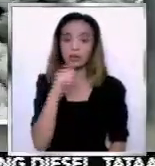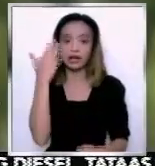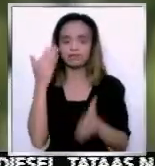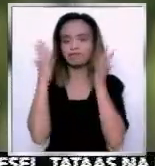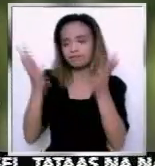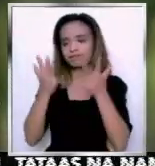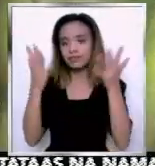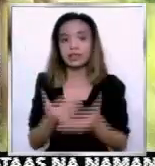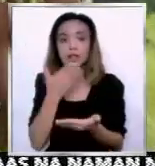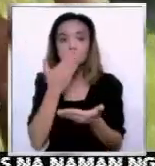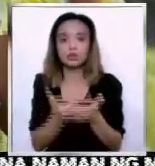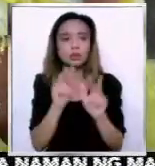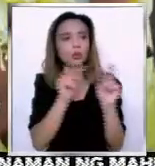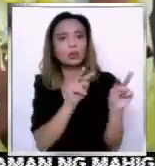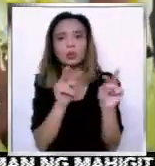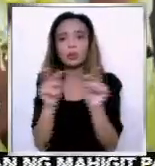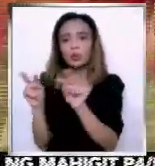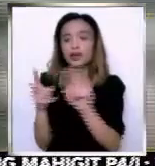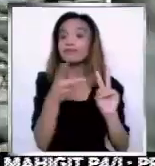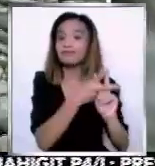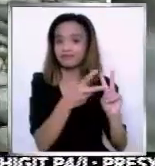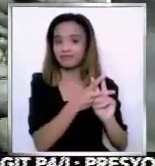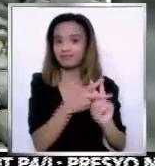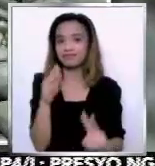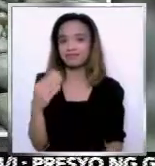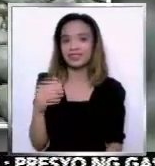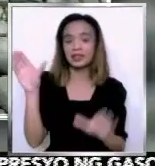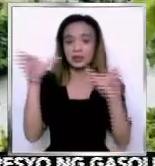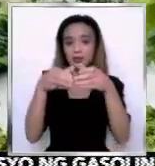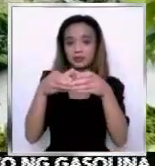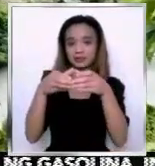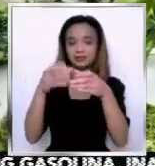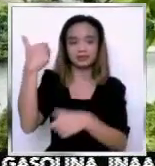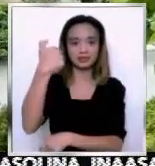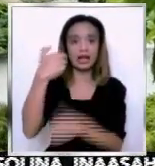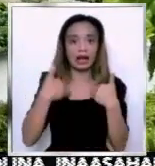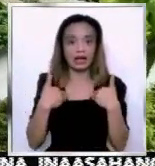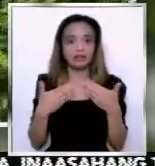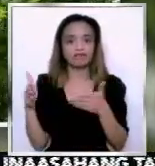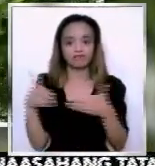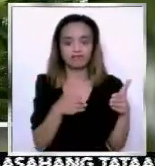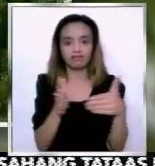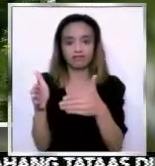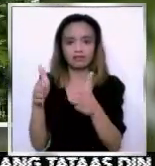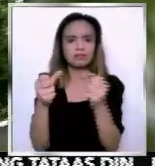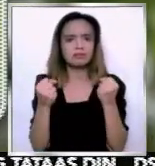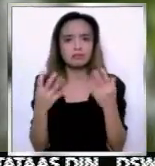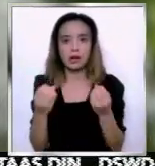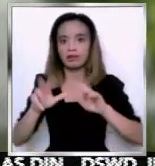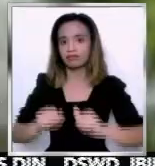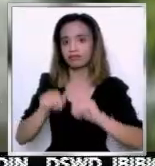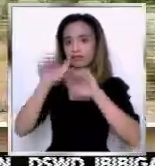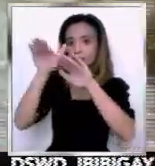rin ang mga tanawin. Hashtag Groofy. May madaraanan ding ilog at sa paligid marami ring bundok. Para